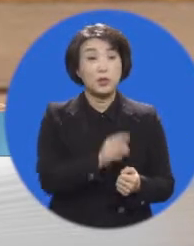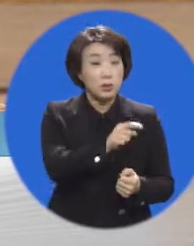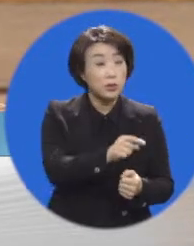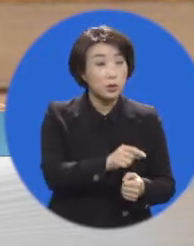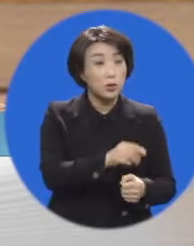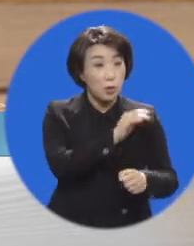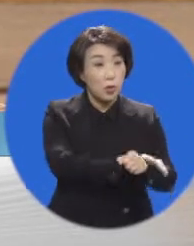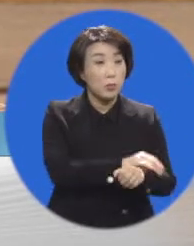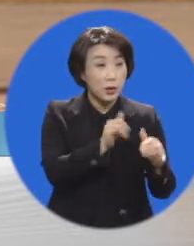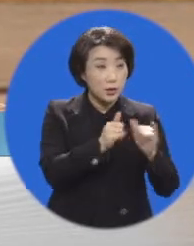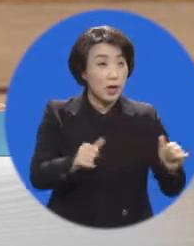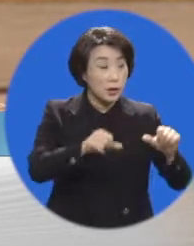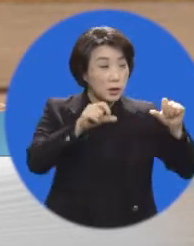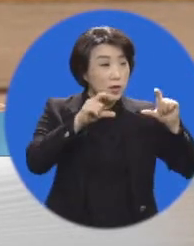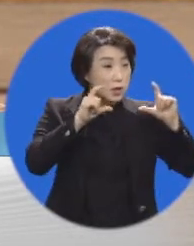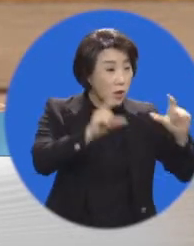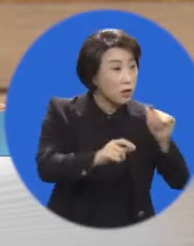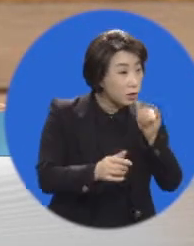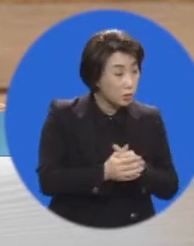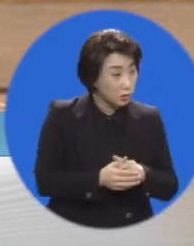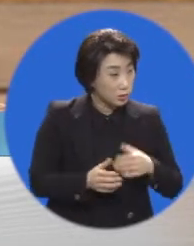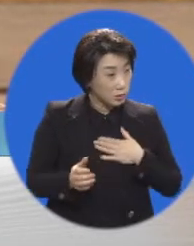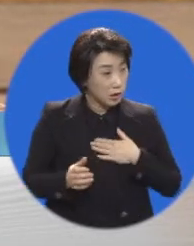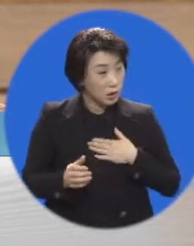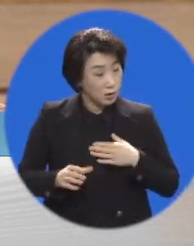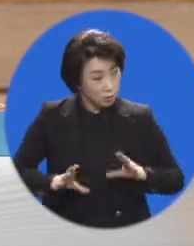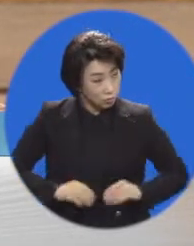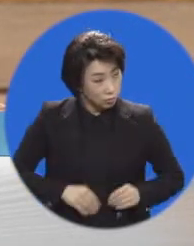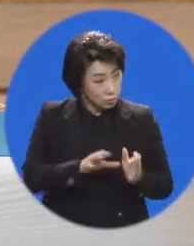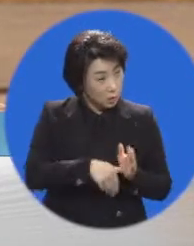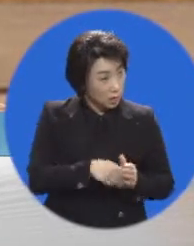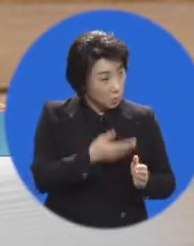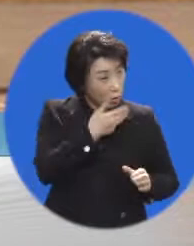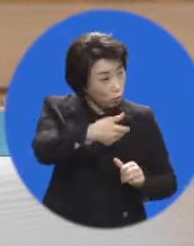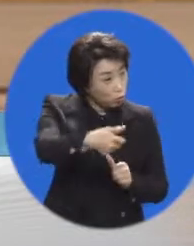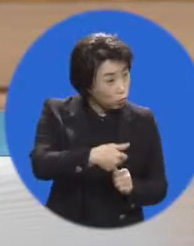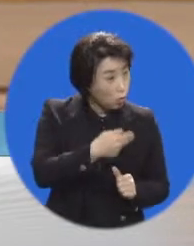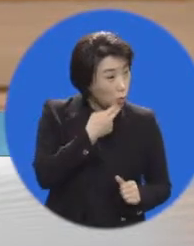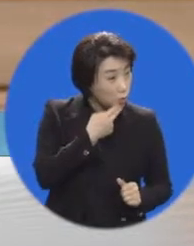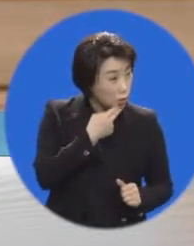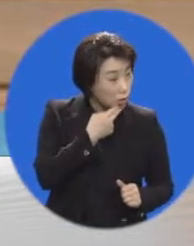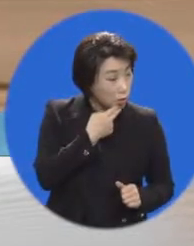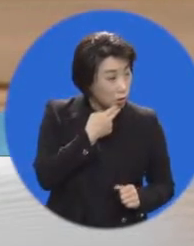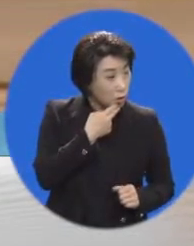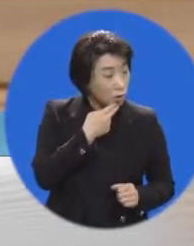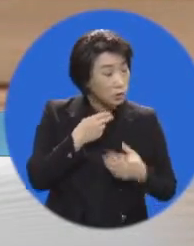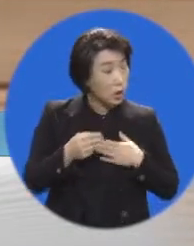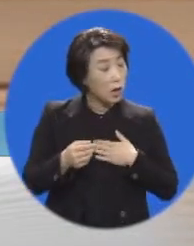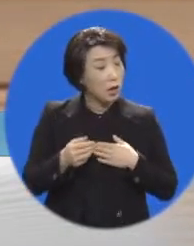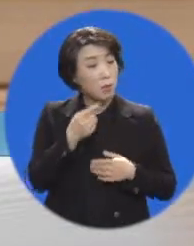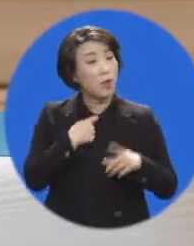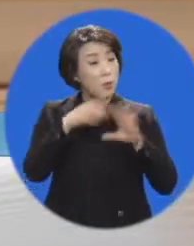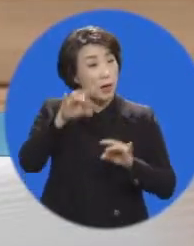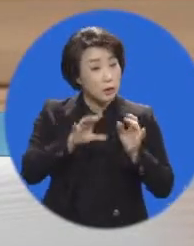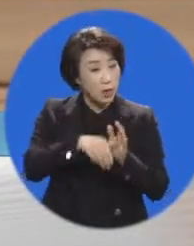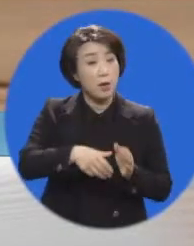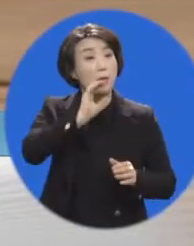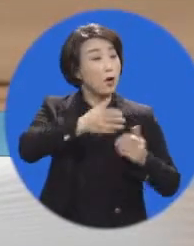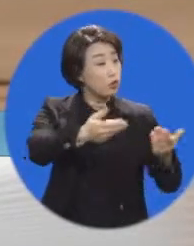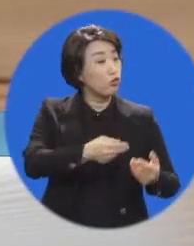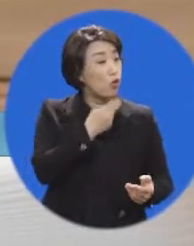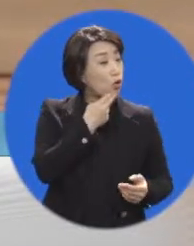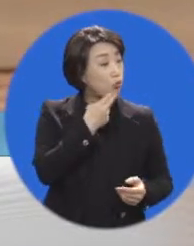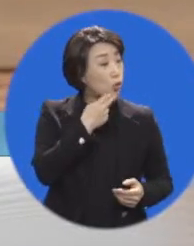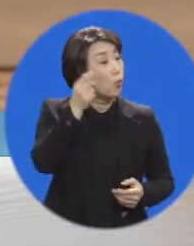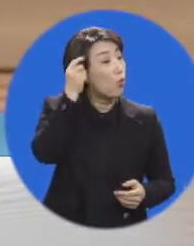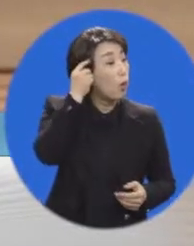왜 내가 추릴 때 먹을 거 안 줬니? 내가 왜 목마를 때 마시우게 안